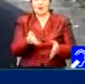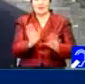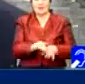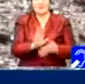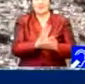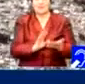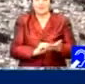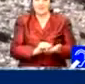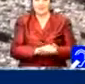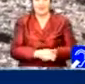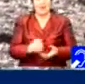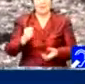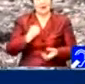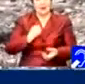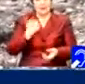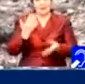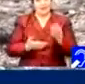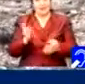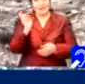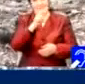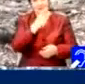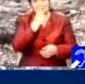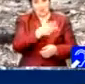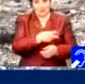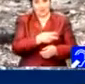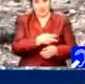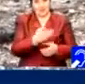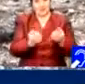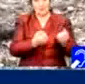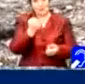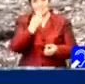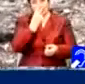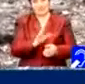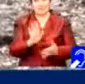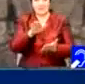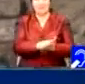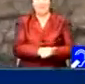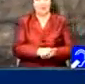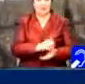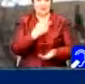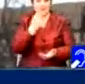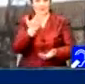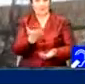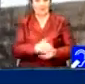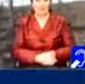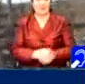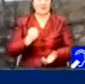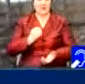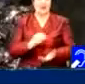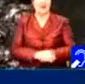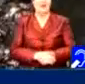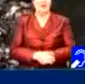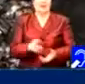exemplarele pipernicite. Păcat că dacă vă duceți acolo, se vede aici unul urca cu mașina. Păi destul îi călcăm noi cu picioarele, păi vine și cu mașina. Când